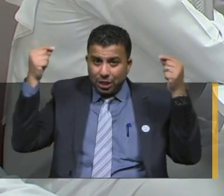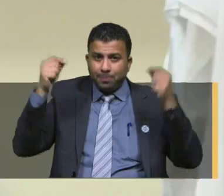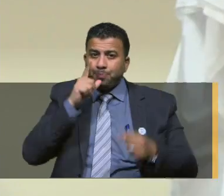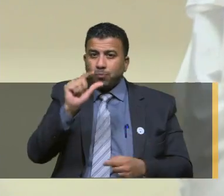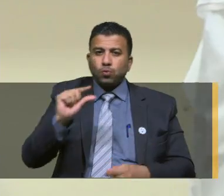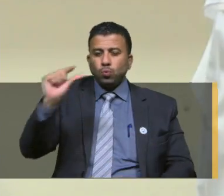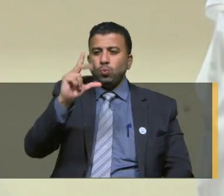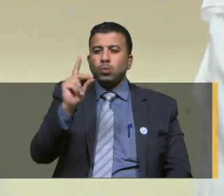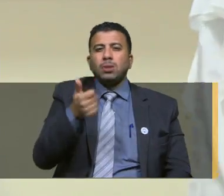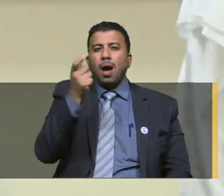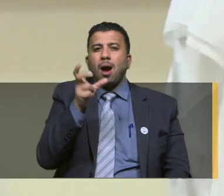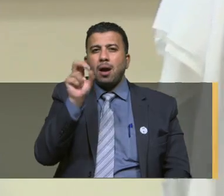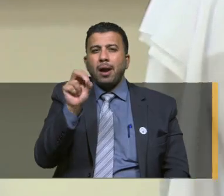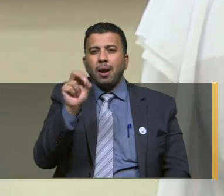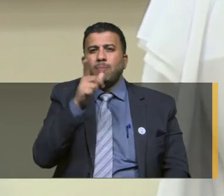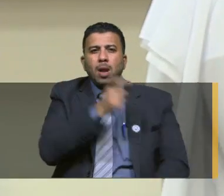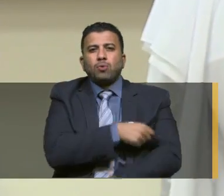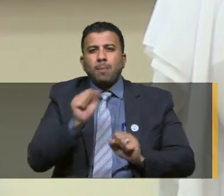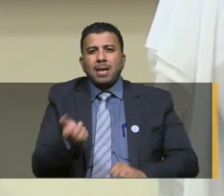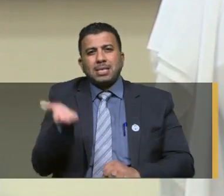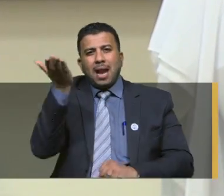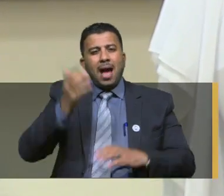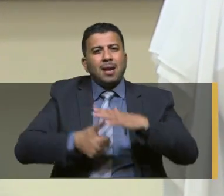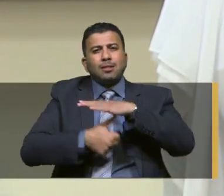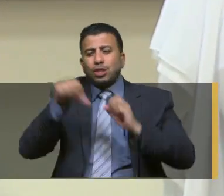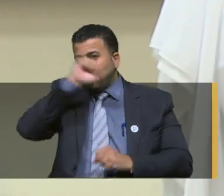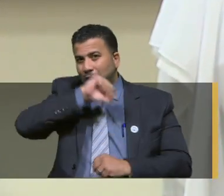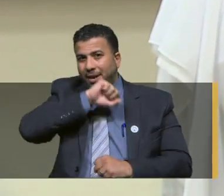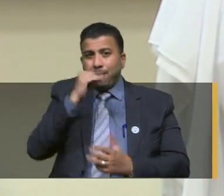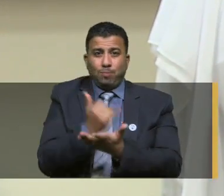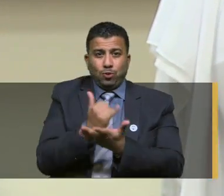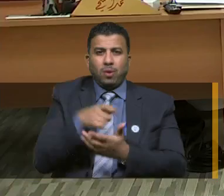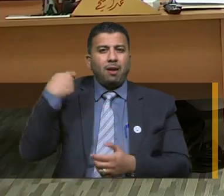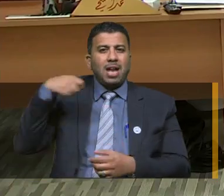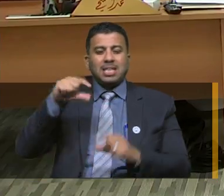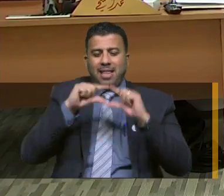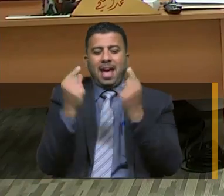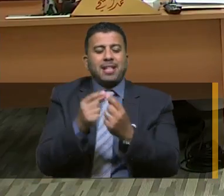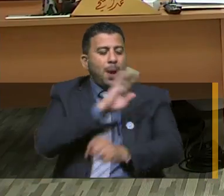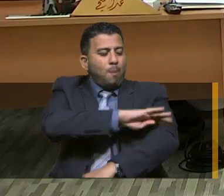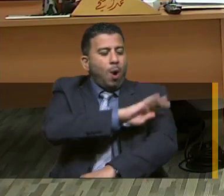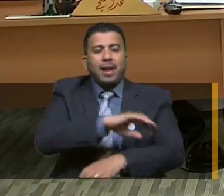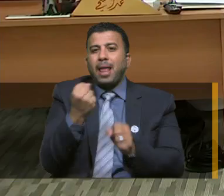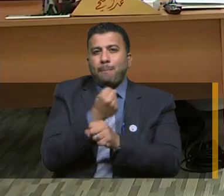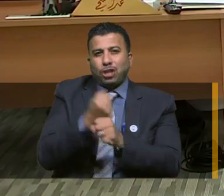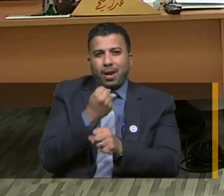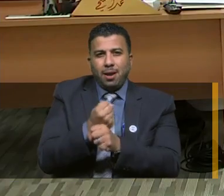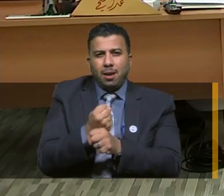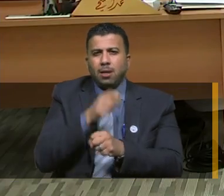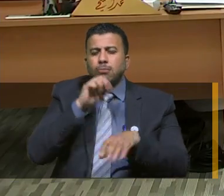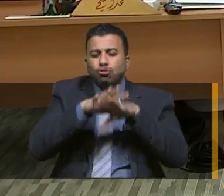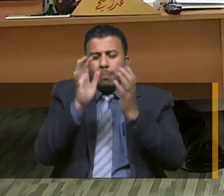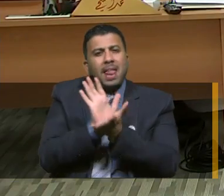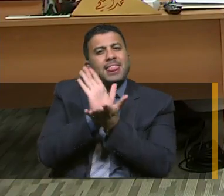سعادة الدكتور طارق سلطان بن خادم عضو المجلس التنفيذي لإمارة الشارقة رئيس دائرة الموارد البشرية، إذ